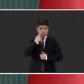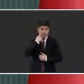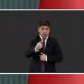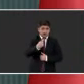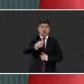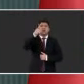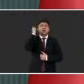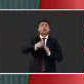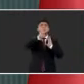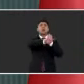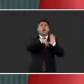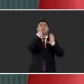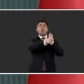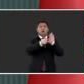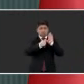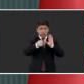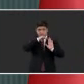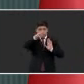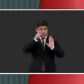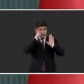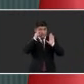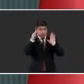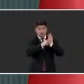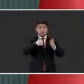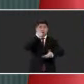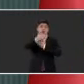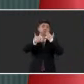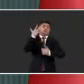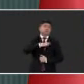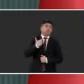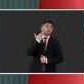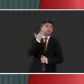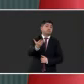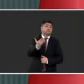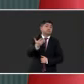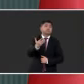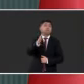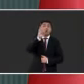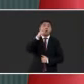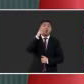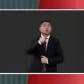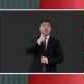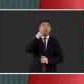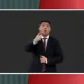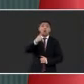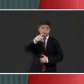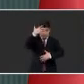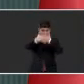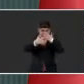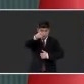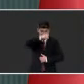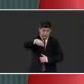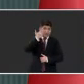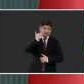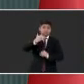gerçek tabloyu sizlerin dikkatine sunmak istiyorum. Özellikle ekranları başında bizi